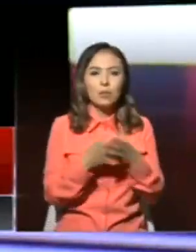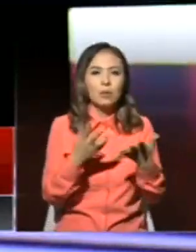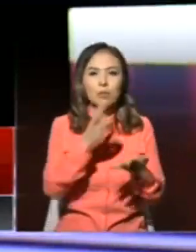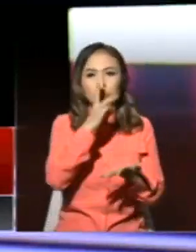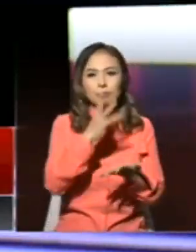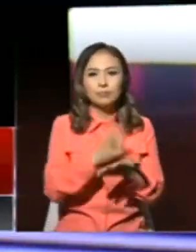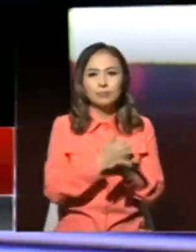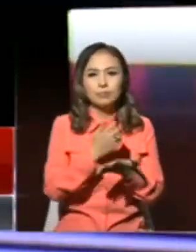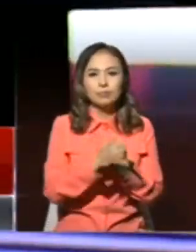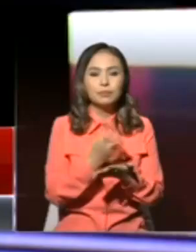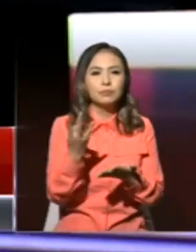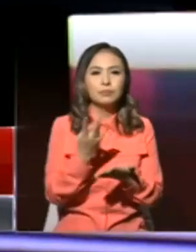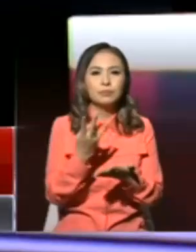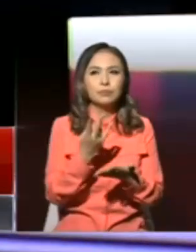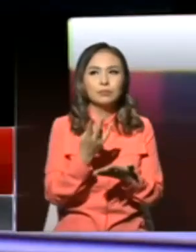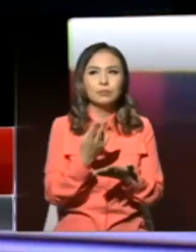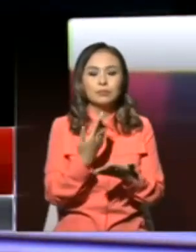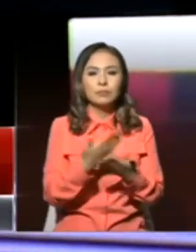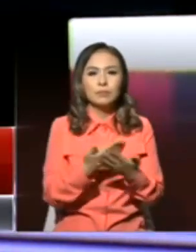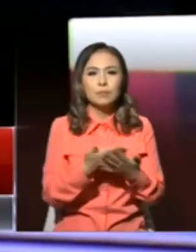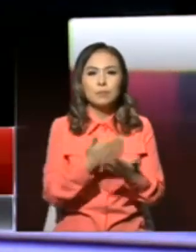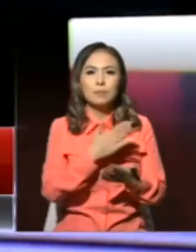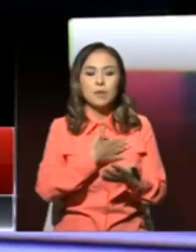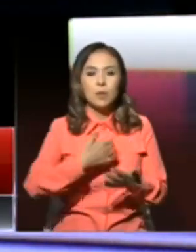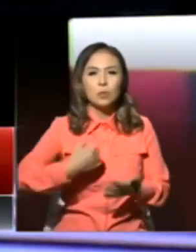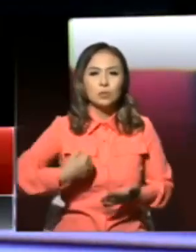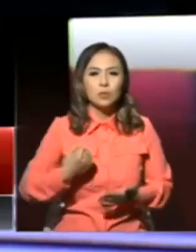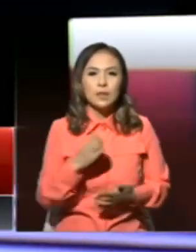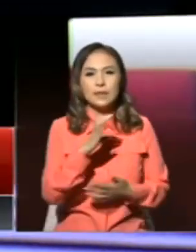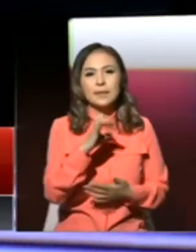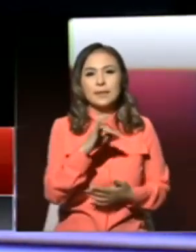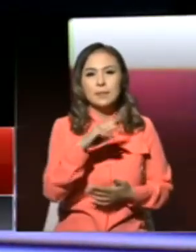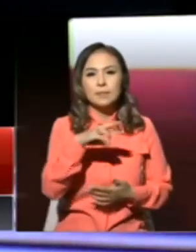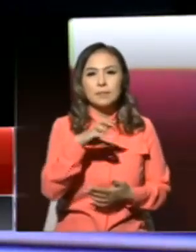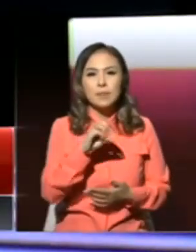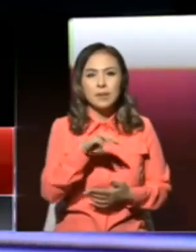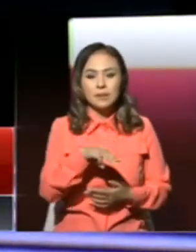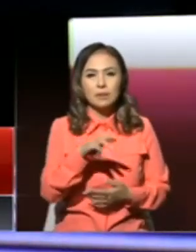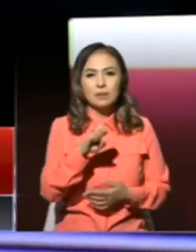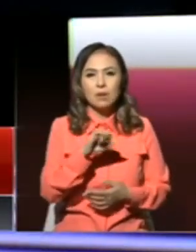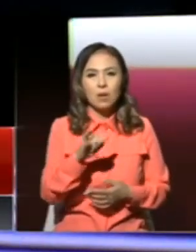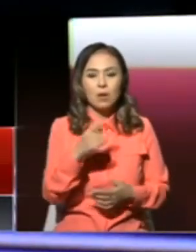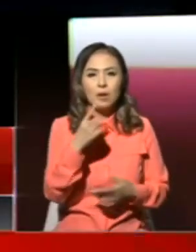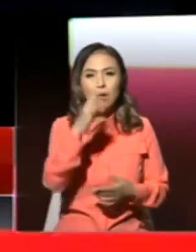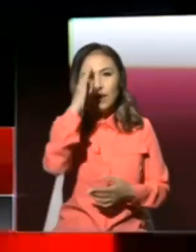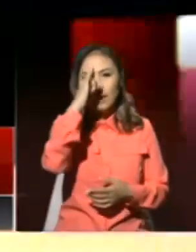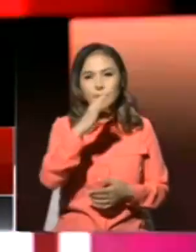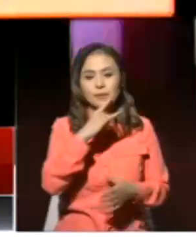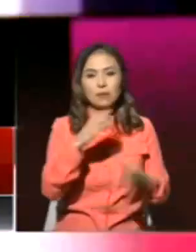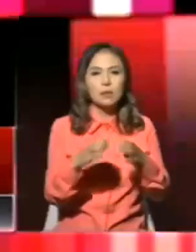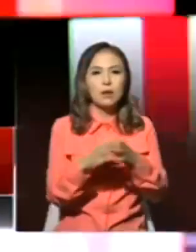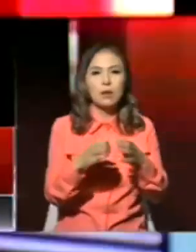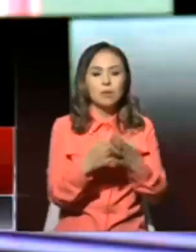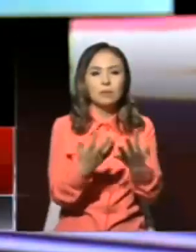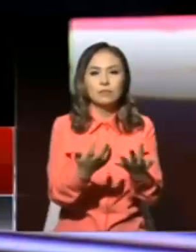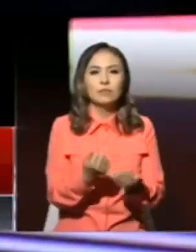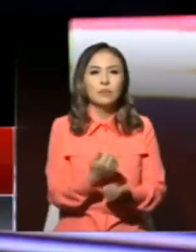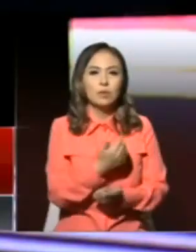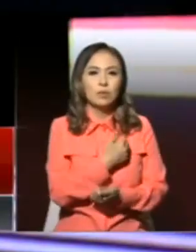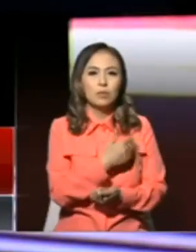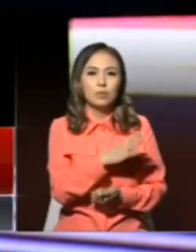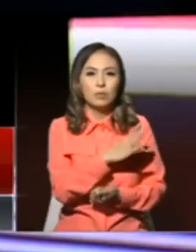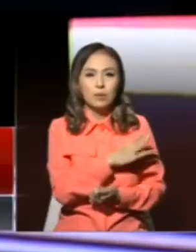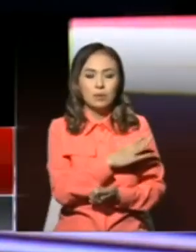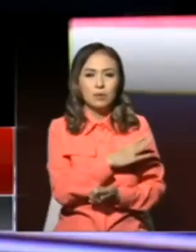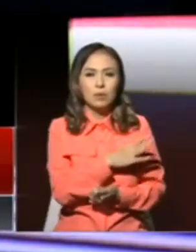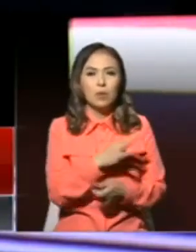керек? Мен бір мысал айтайын. Біздің жолдасымыз Сырымбек Тау. Қазақстанның бір командасын демеушілігін алам деді.